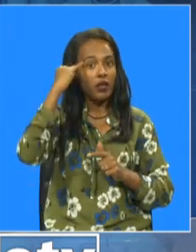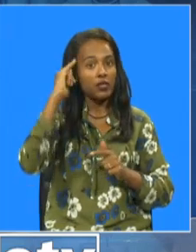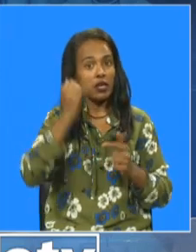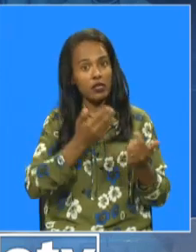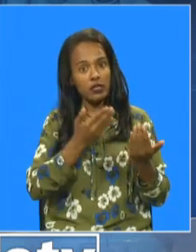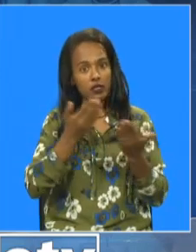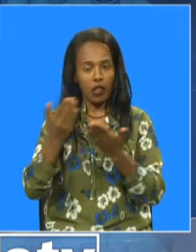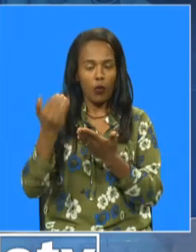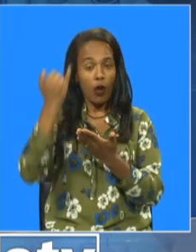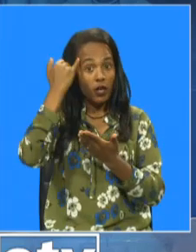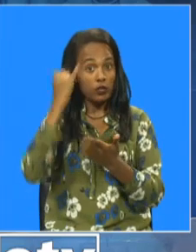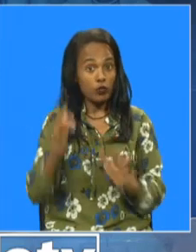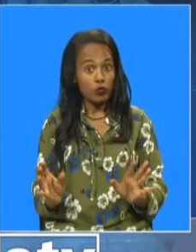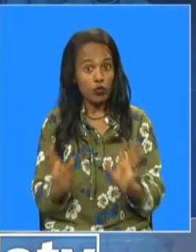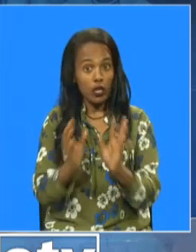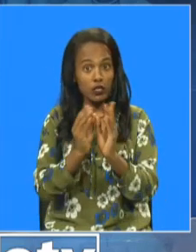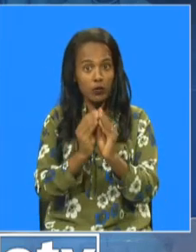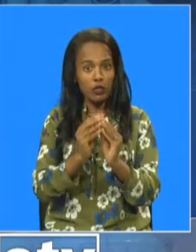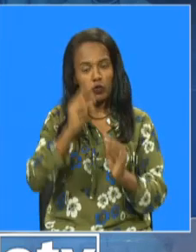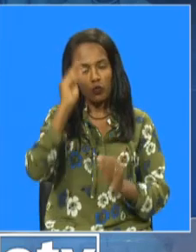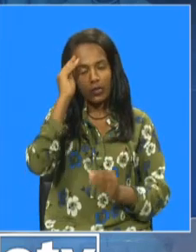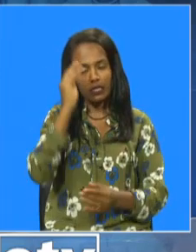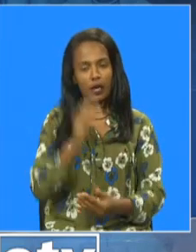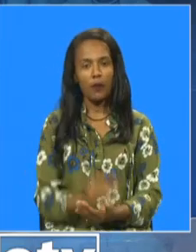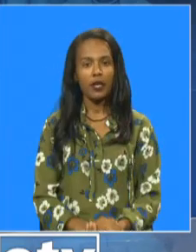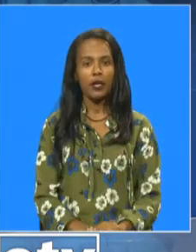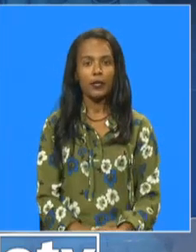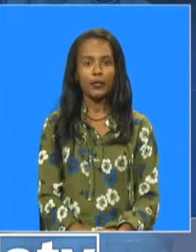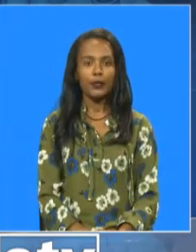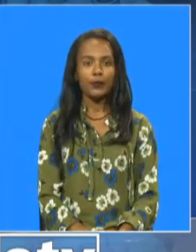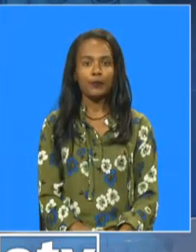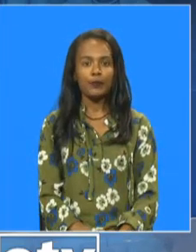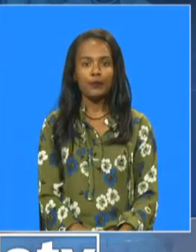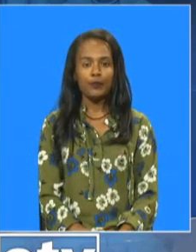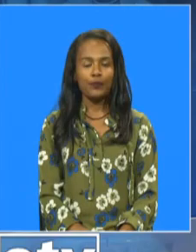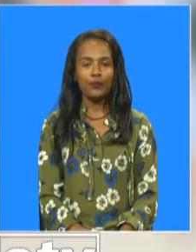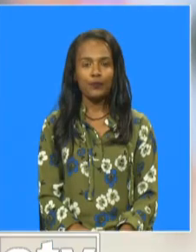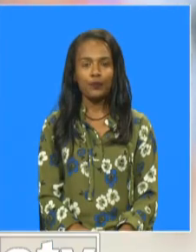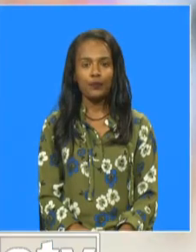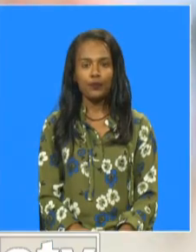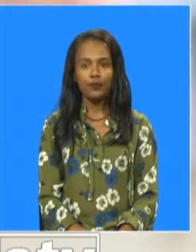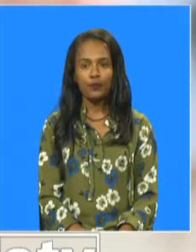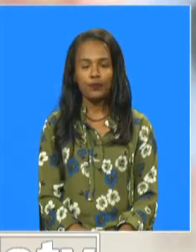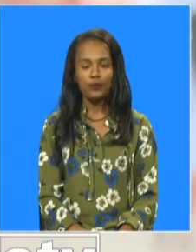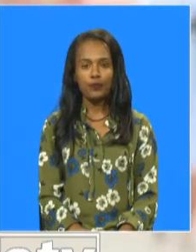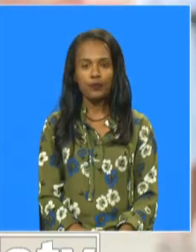ሰጥቷል። አስተያየቶቹን ያሰባሰበው መለስ አምዴ ነው። እነሆ አስተያየታቸው።